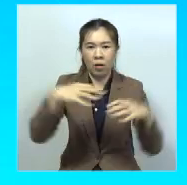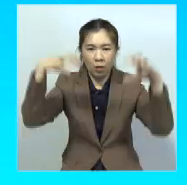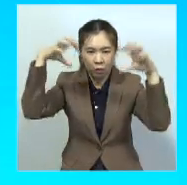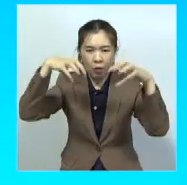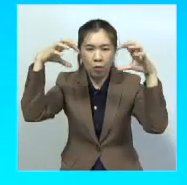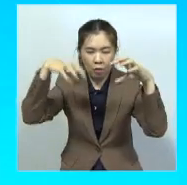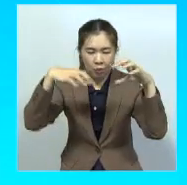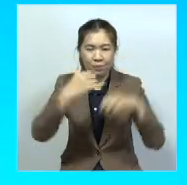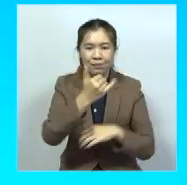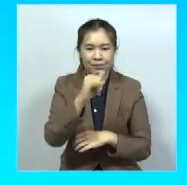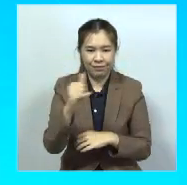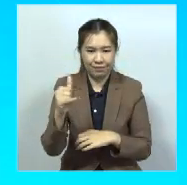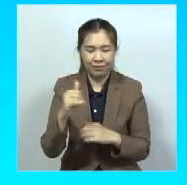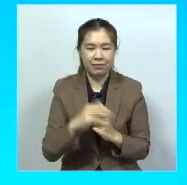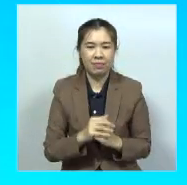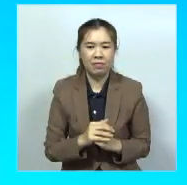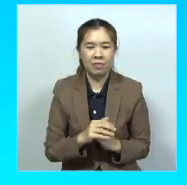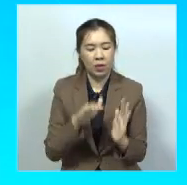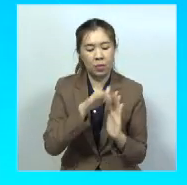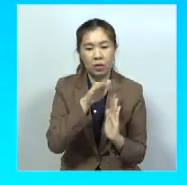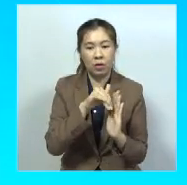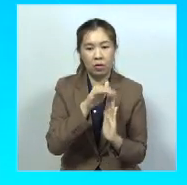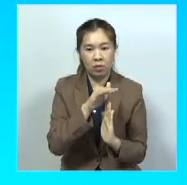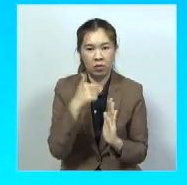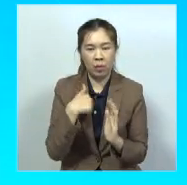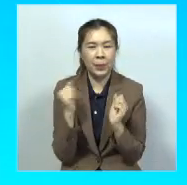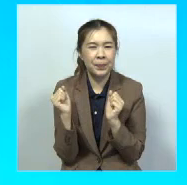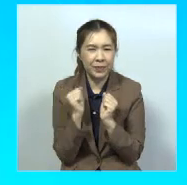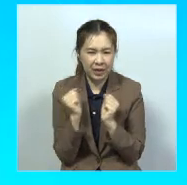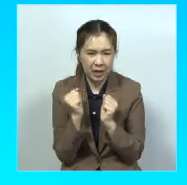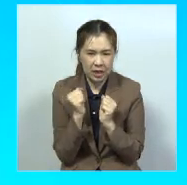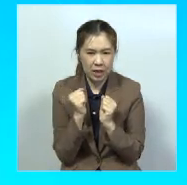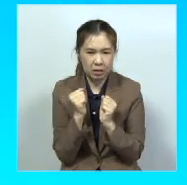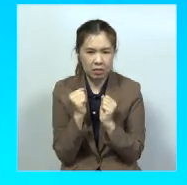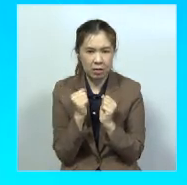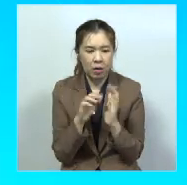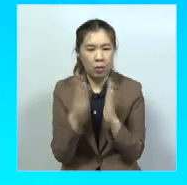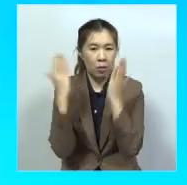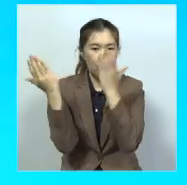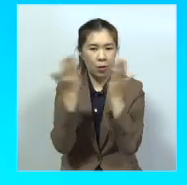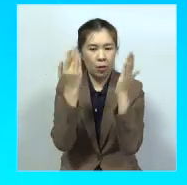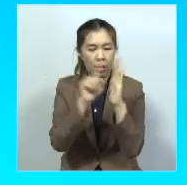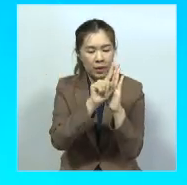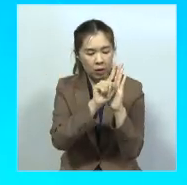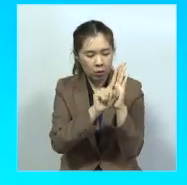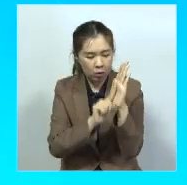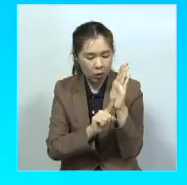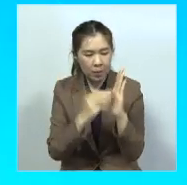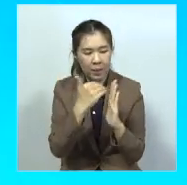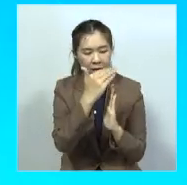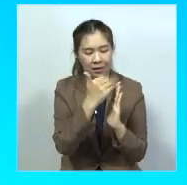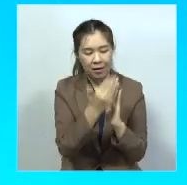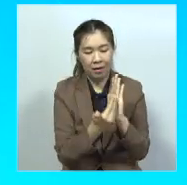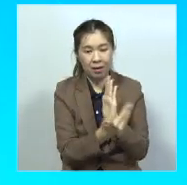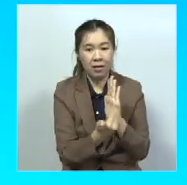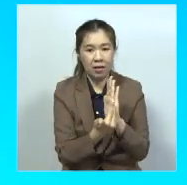างแห่งจากนั้นนะคะคุณผู้ชมที่อยู่ในพื้นที่ตอนบนเนี่ยก็จะเจอกับอากาศเย็นแล้วก็อุณหภูมิลดลงภาคเหนือภาคตะวันออกเฉียงเหนื